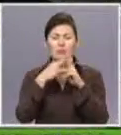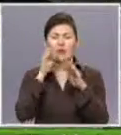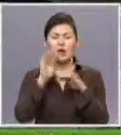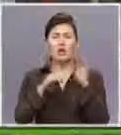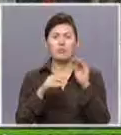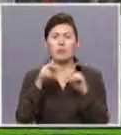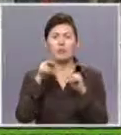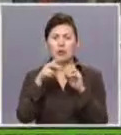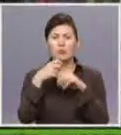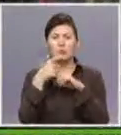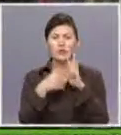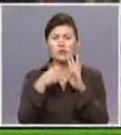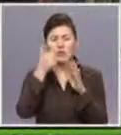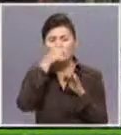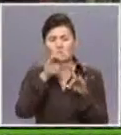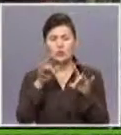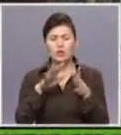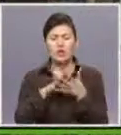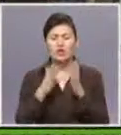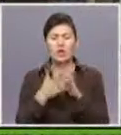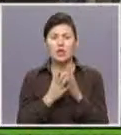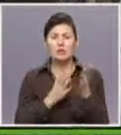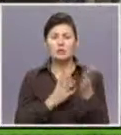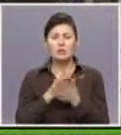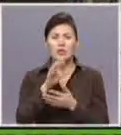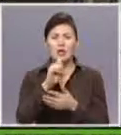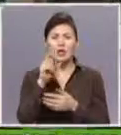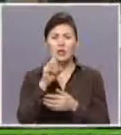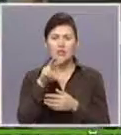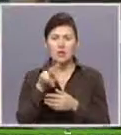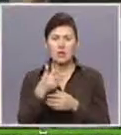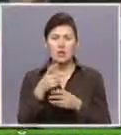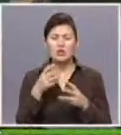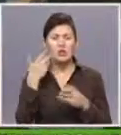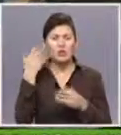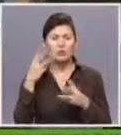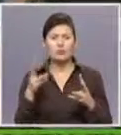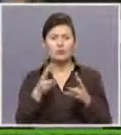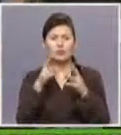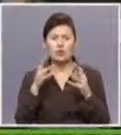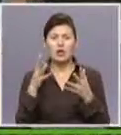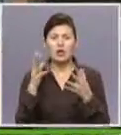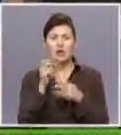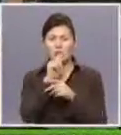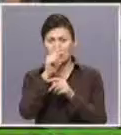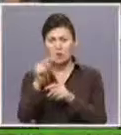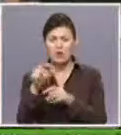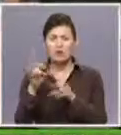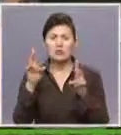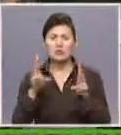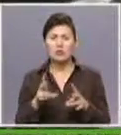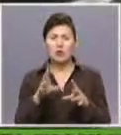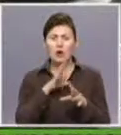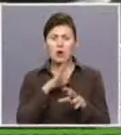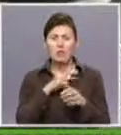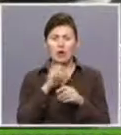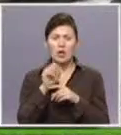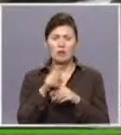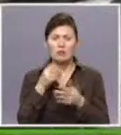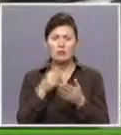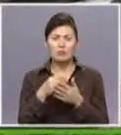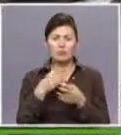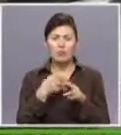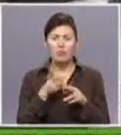Ал 2017 жылы төтенше жағдайлар қызметіне газель маркалы жеңіл өрт сөндіргіш көліктер табысталады. Апат кезіндегі уақыт алтыннан қымбат, сондықтан